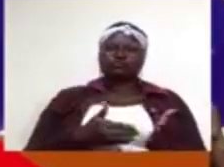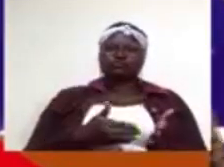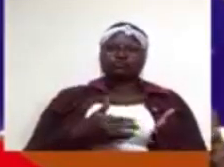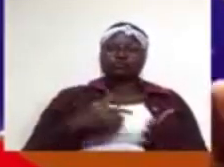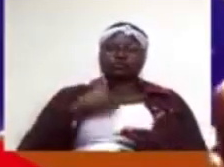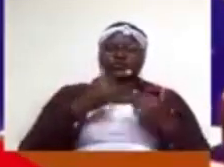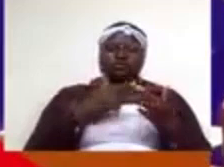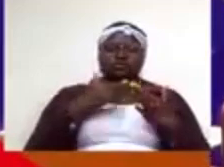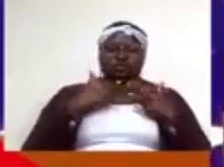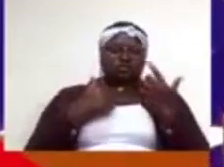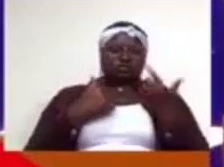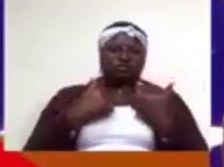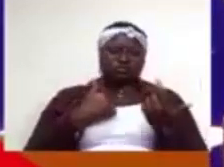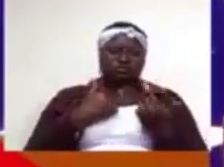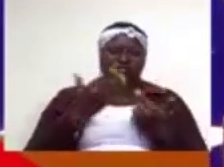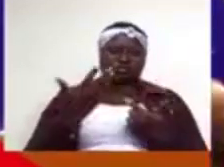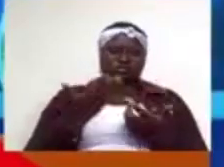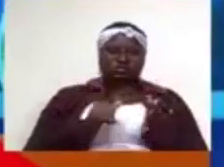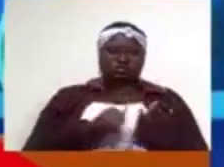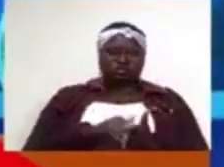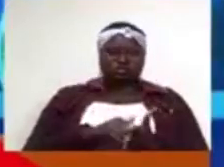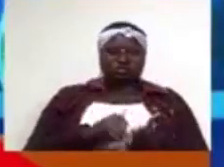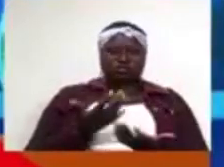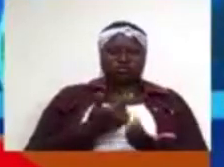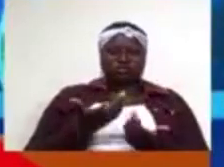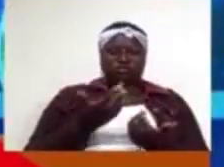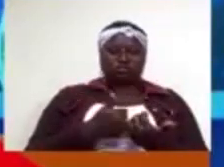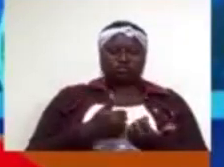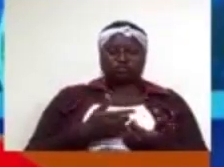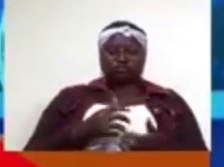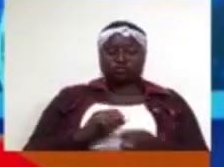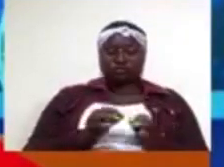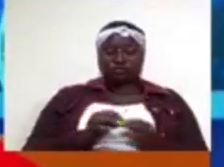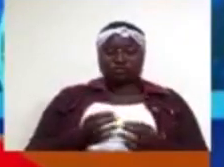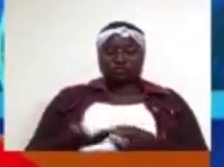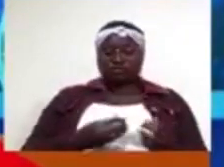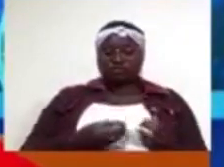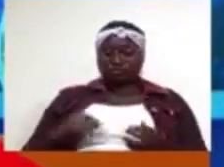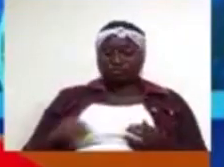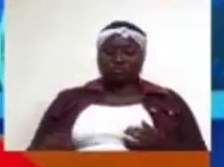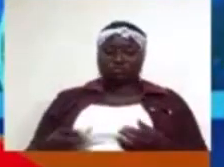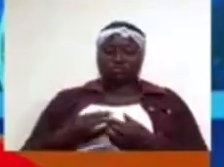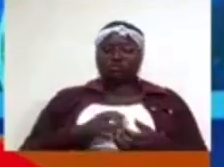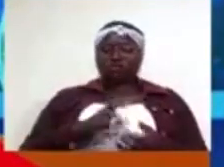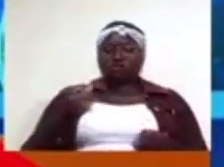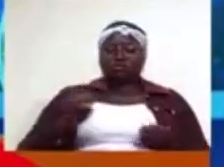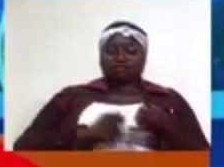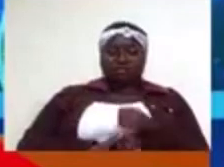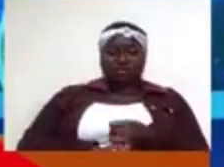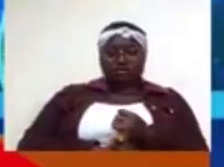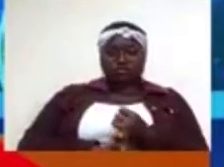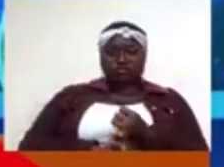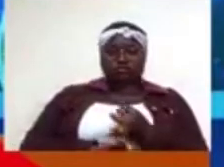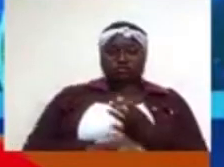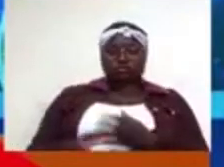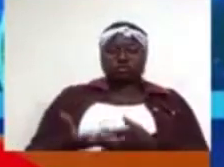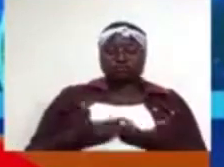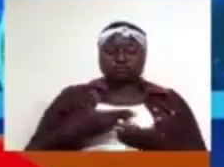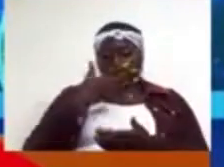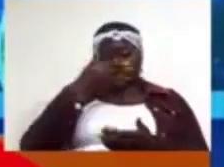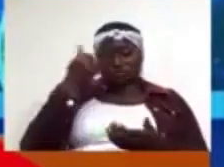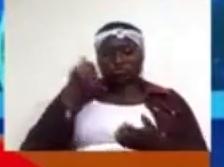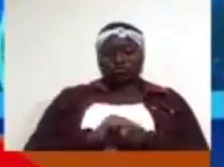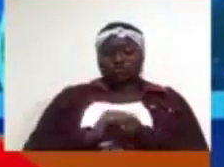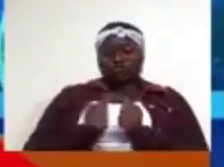handu wakorwo ugituhutiria na watwira atiriri hihi mundu magitigana na mwendo wake nituge meke hikoini na ni undu